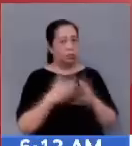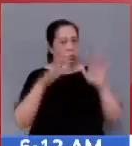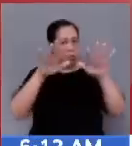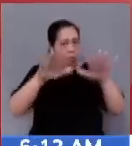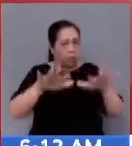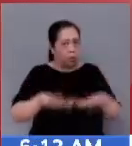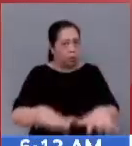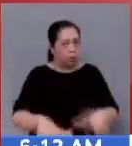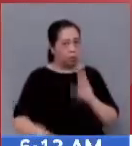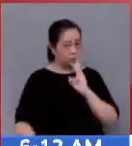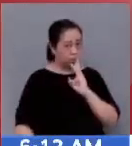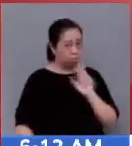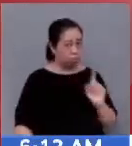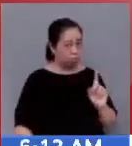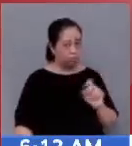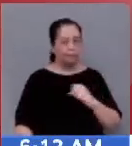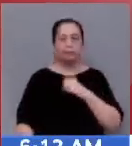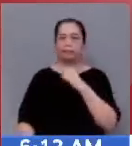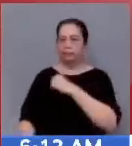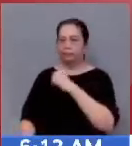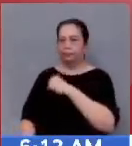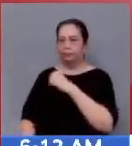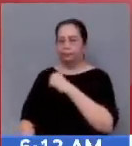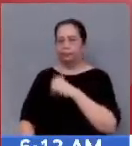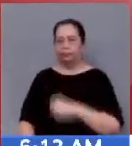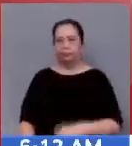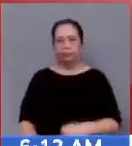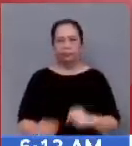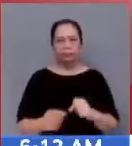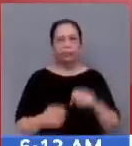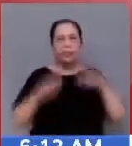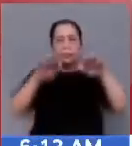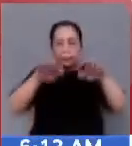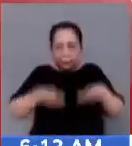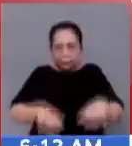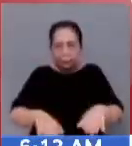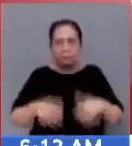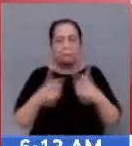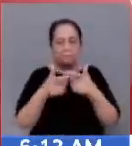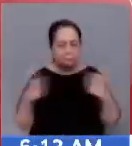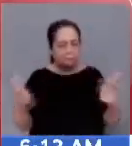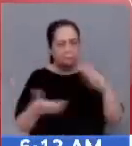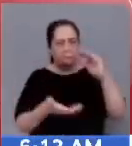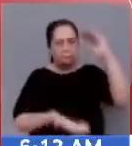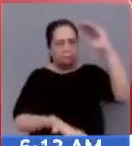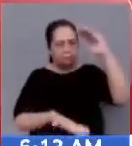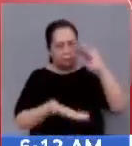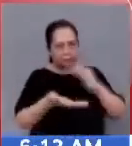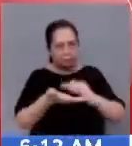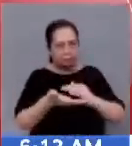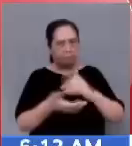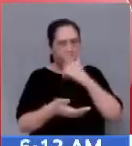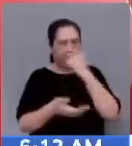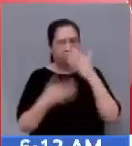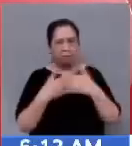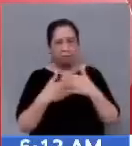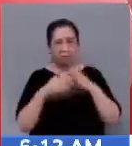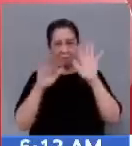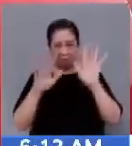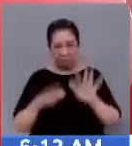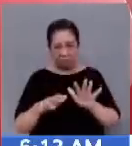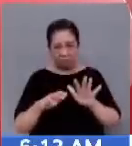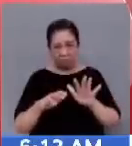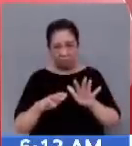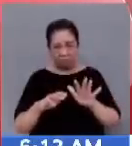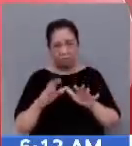dito? Yes, yes. Oh, pero bababa. Kasi malaki ang bababa ng tubig. Papasok na po yung tag-ulan. Tag-ulan na. Oo, at actually